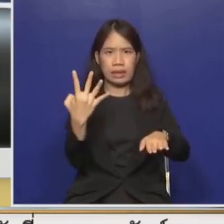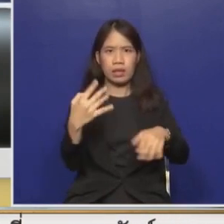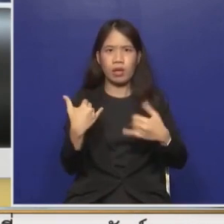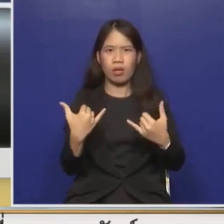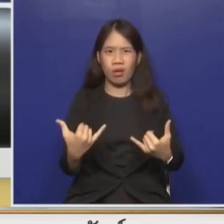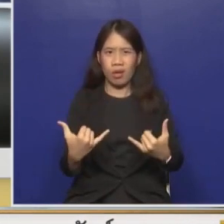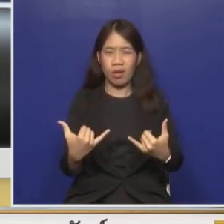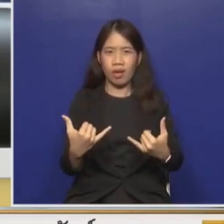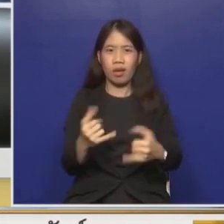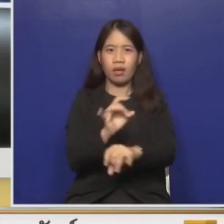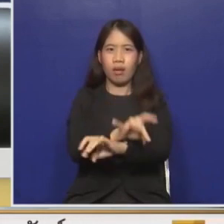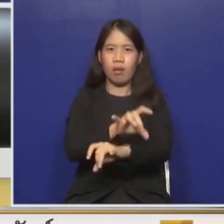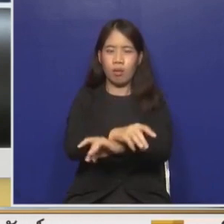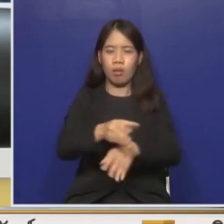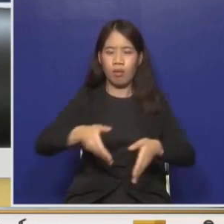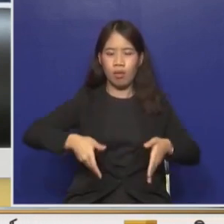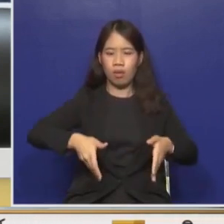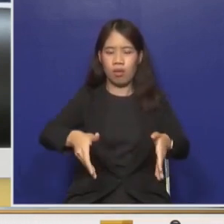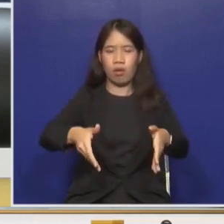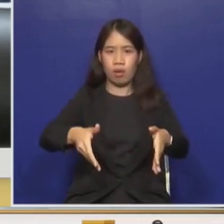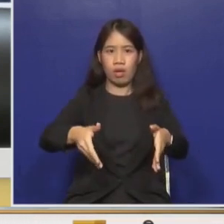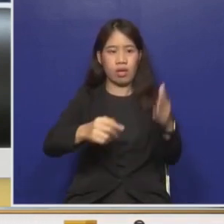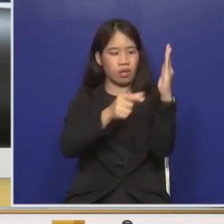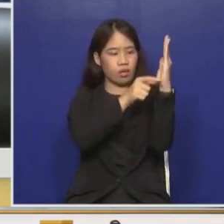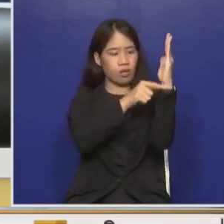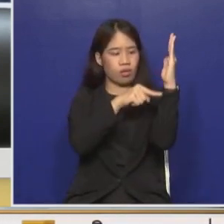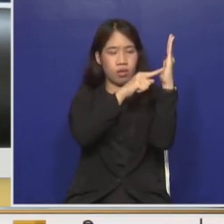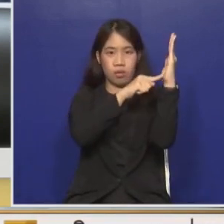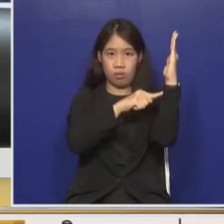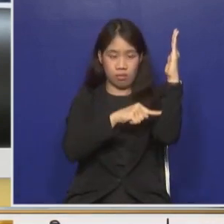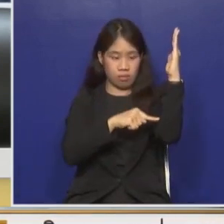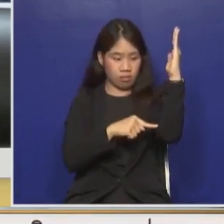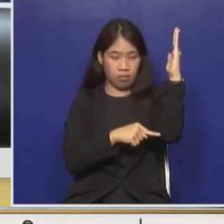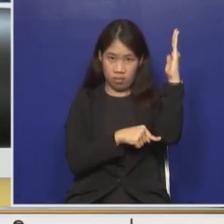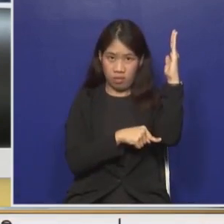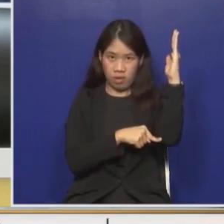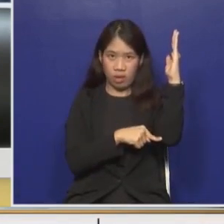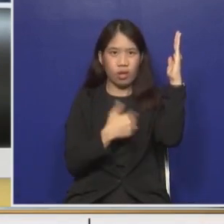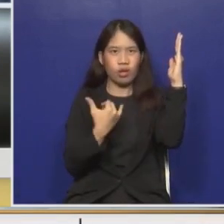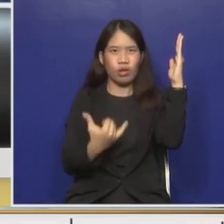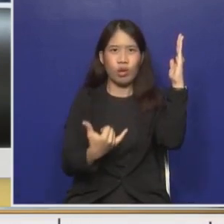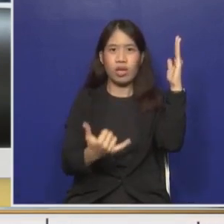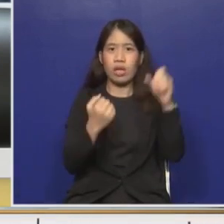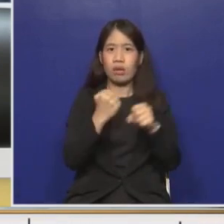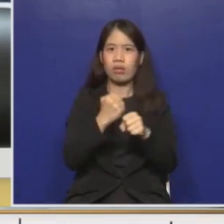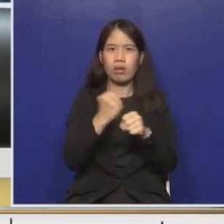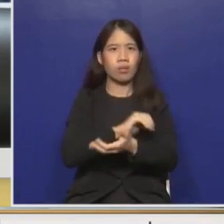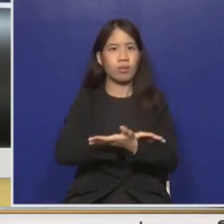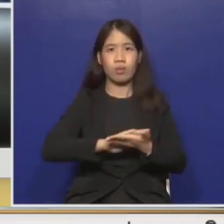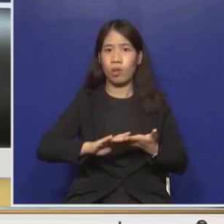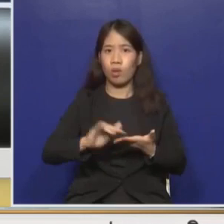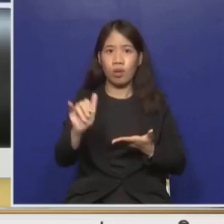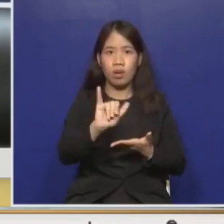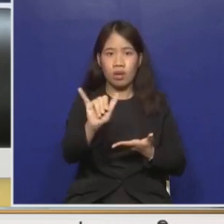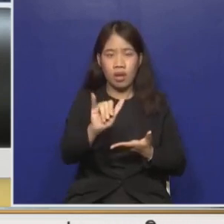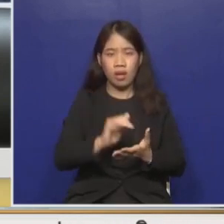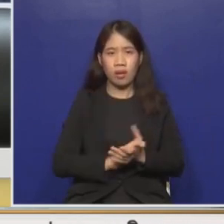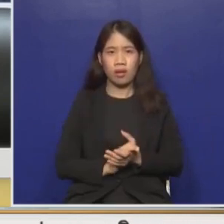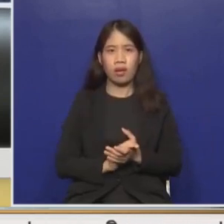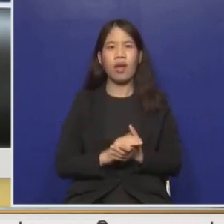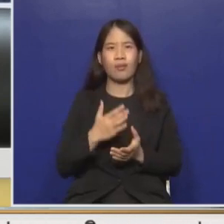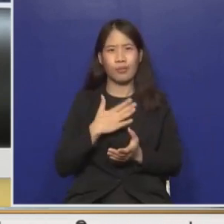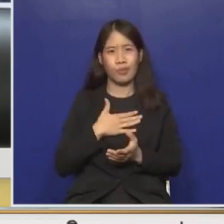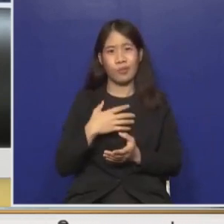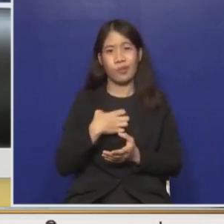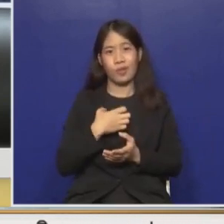กะเสม ถนนไม้เลข 4ลงไปจังวตรรตายนถงสุรอยกกลกไม่ได้ดำเดินการขยาย เส้นทางเพิมเติมเพราจากนั้น